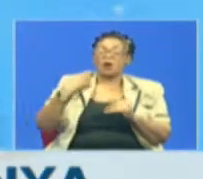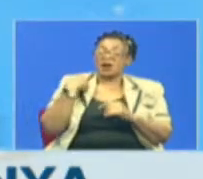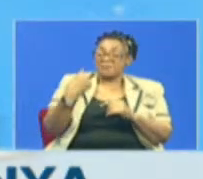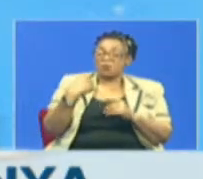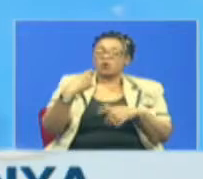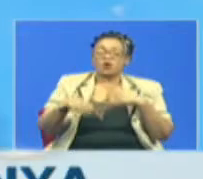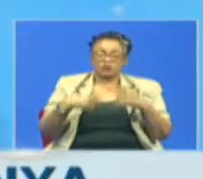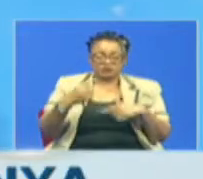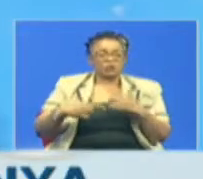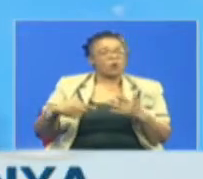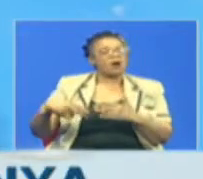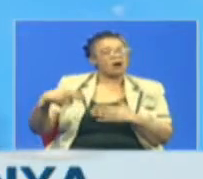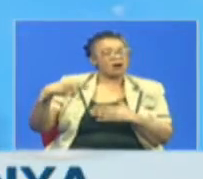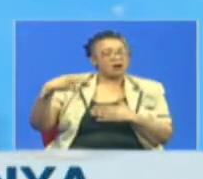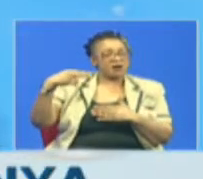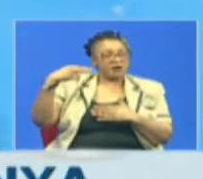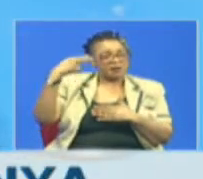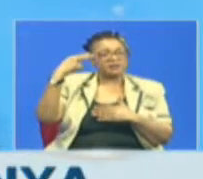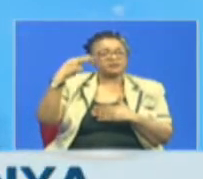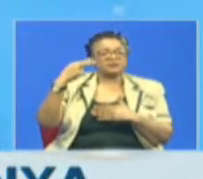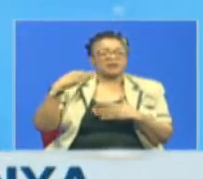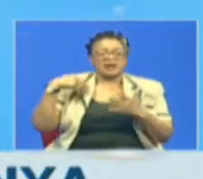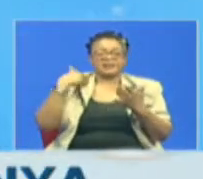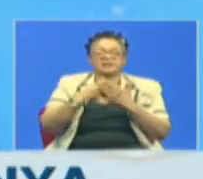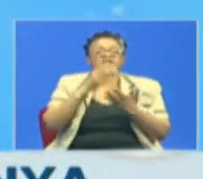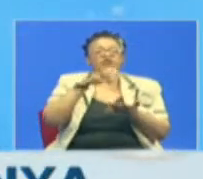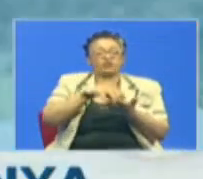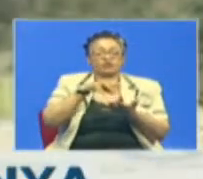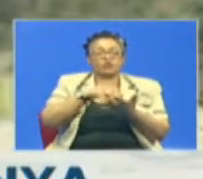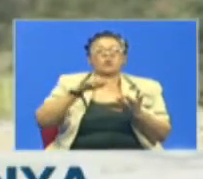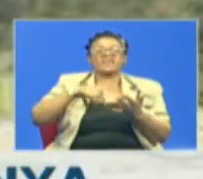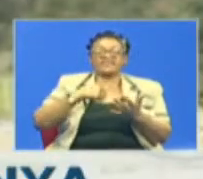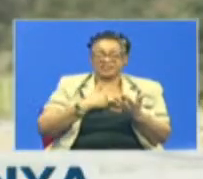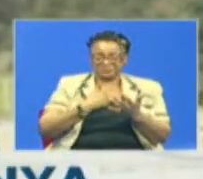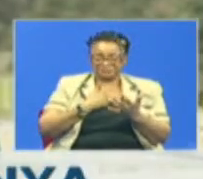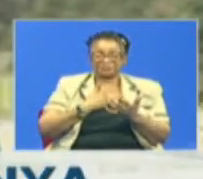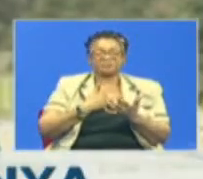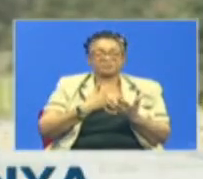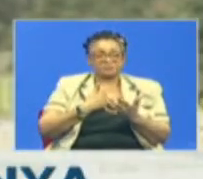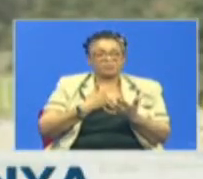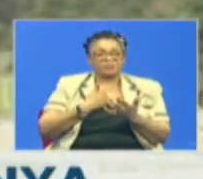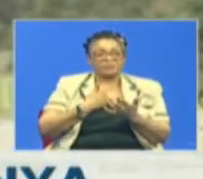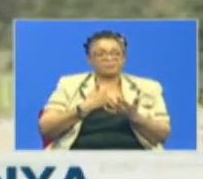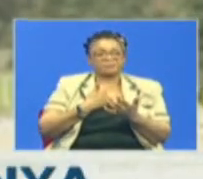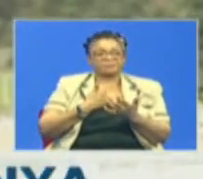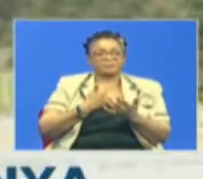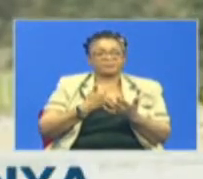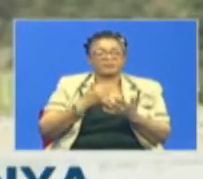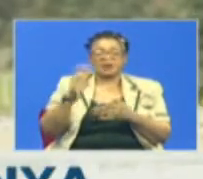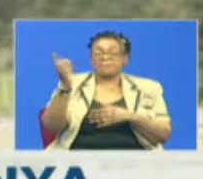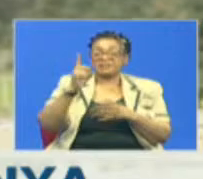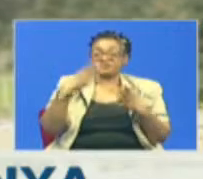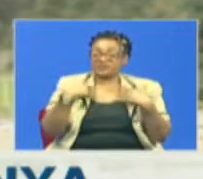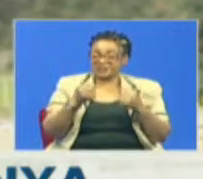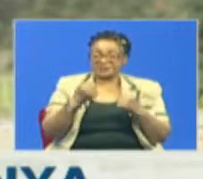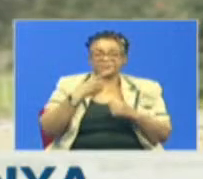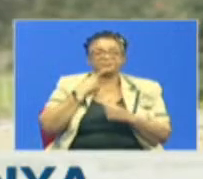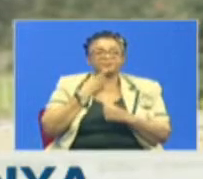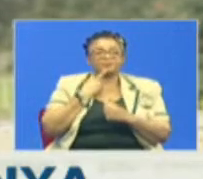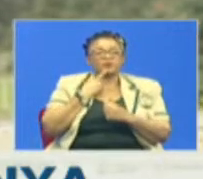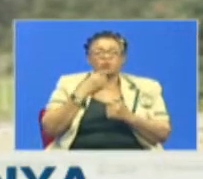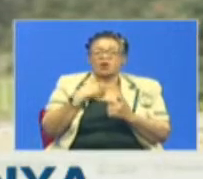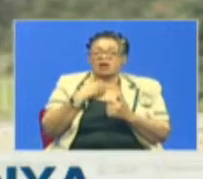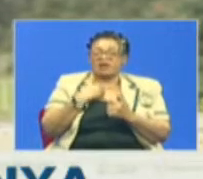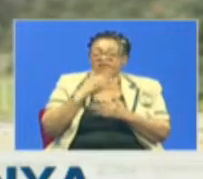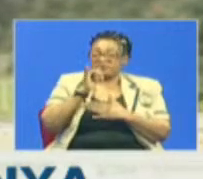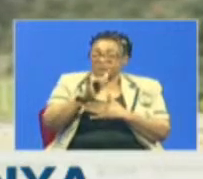rising. And this is a situation that we will see evolving. Japo Wizara ya Afya imesema itaanzisha huduma za uangalizi wa wagonjwa